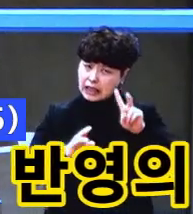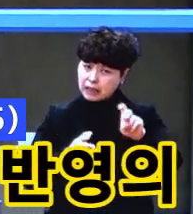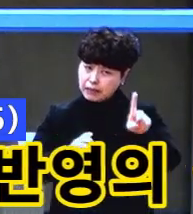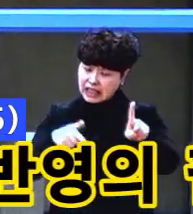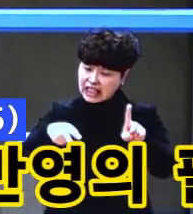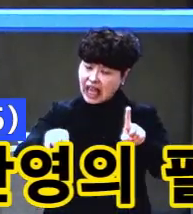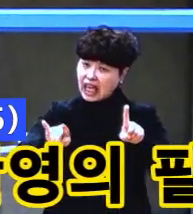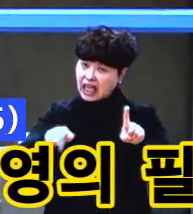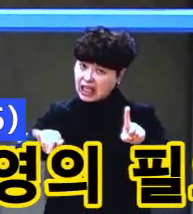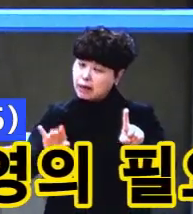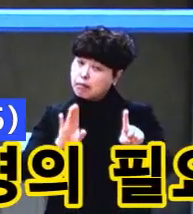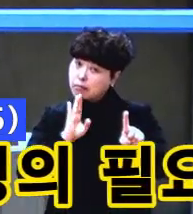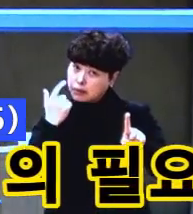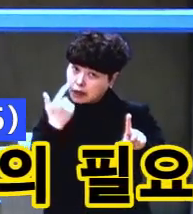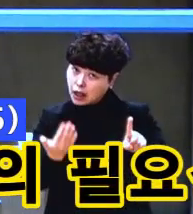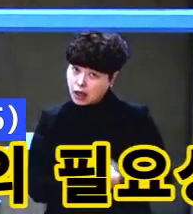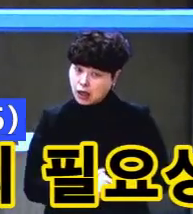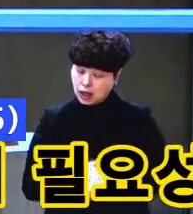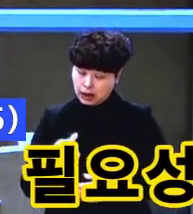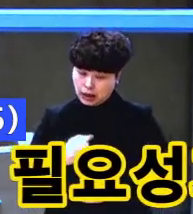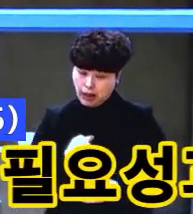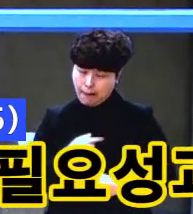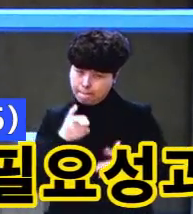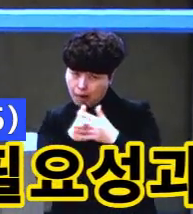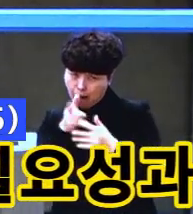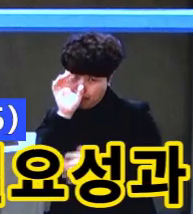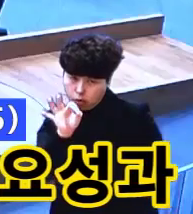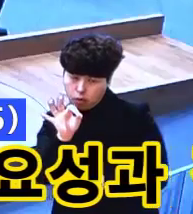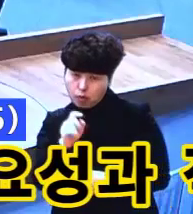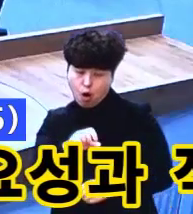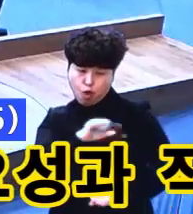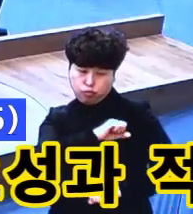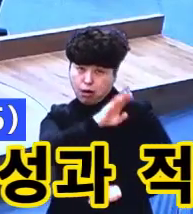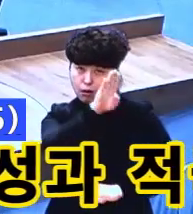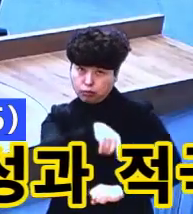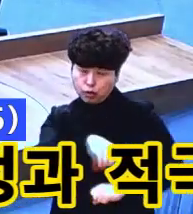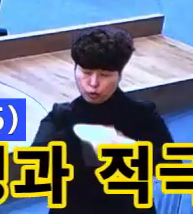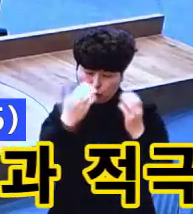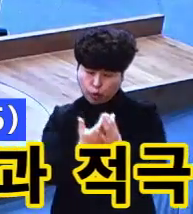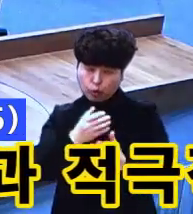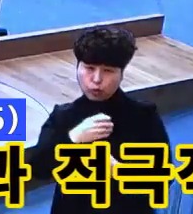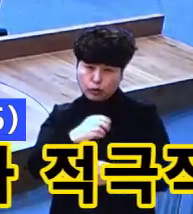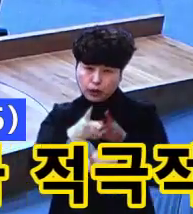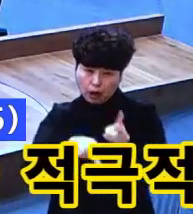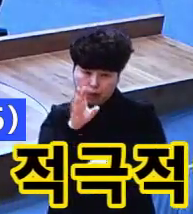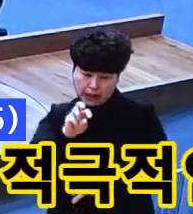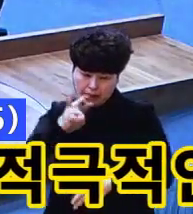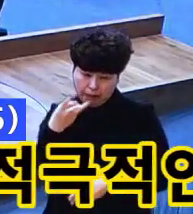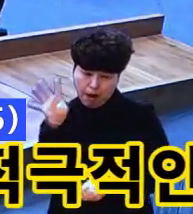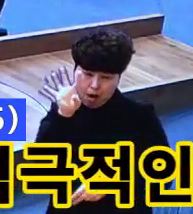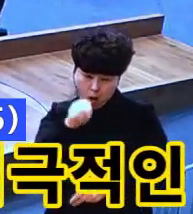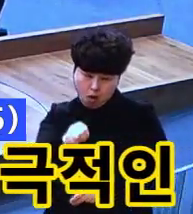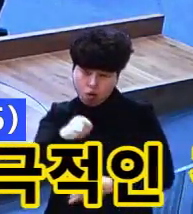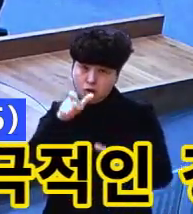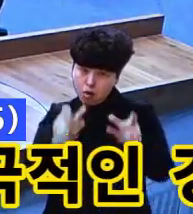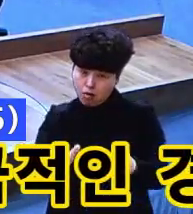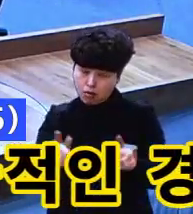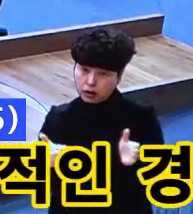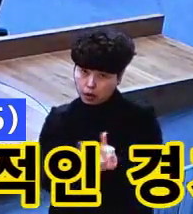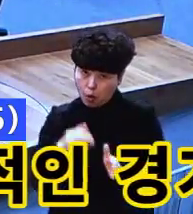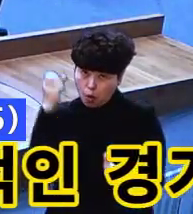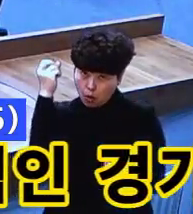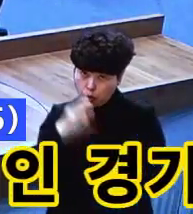궁금합니다. 본 의원이 파악한 바에 따르면 국방부는 총사업비 300억 원을 책정했고